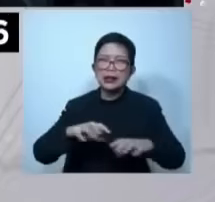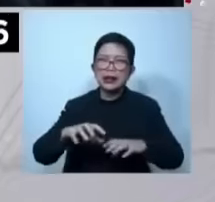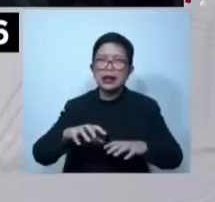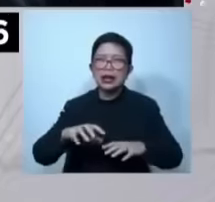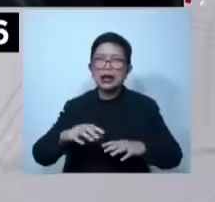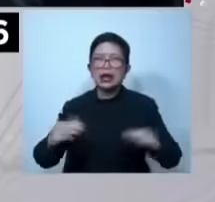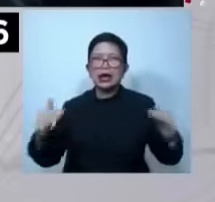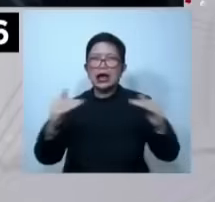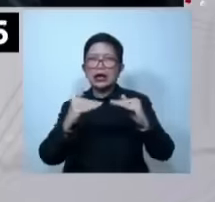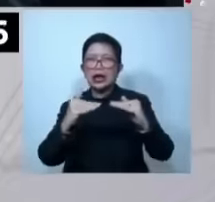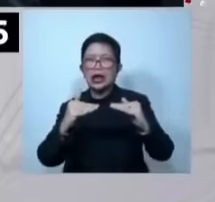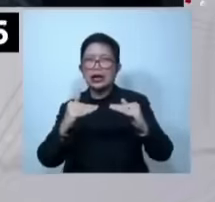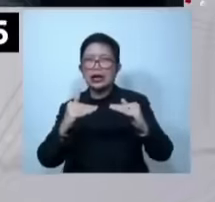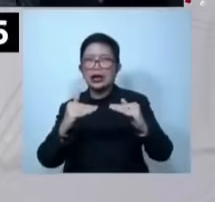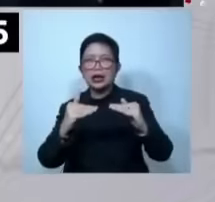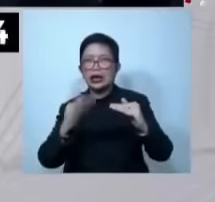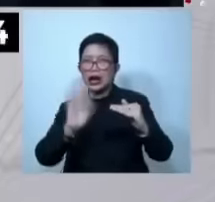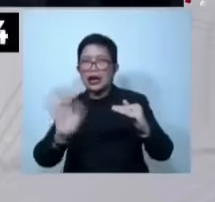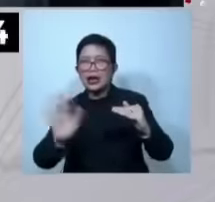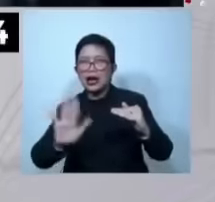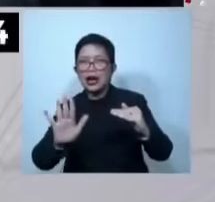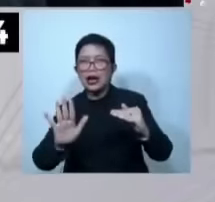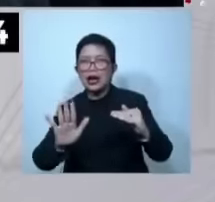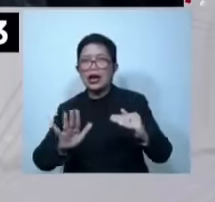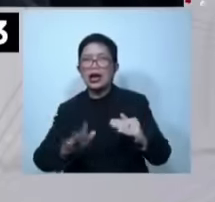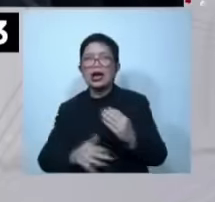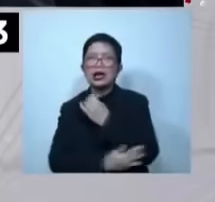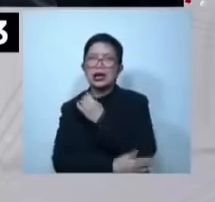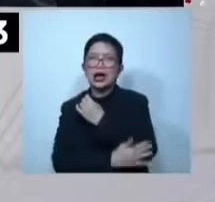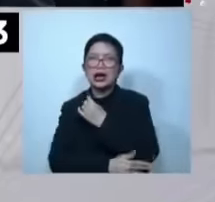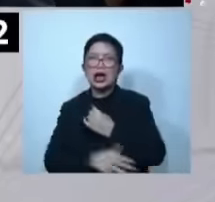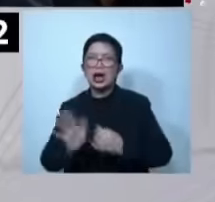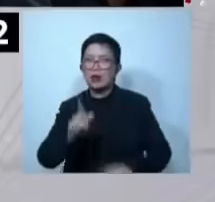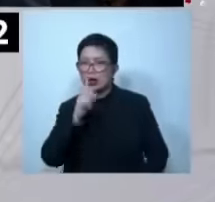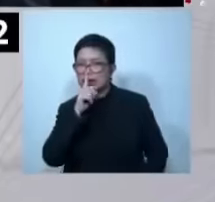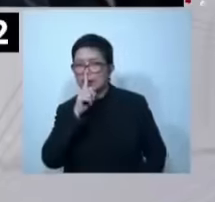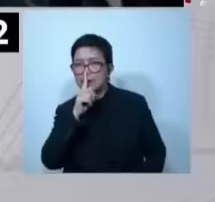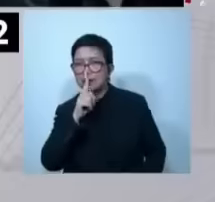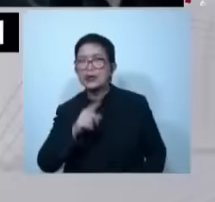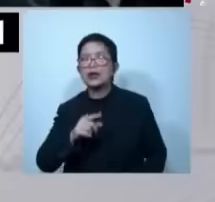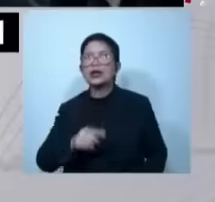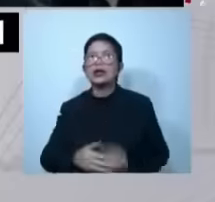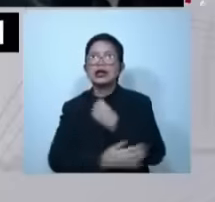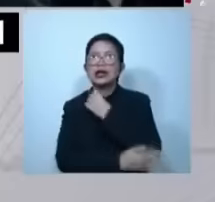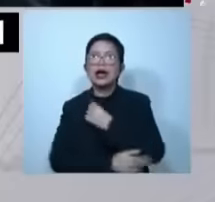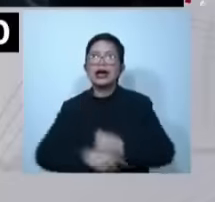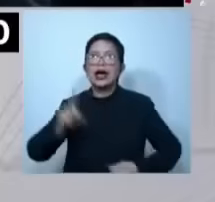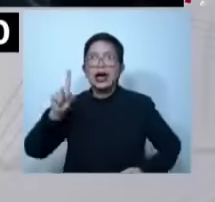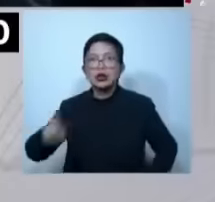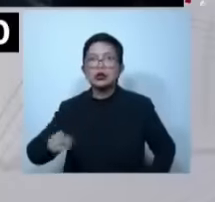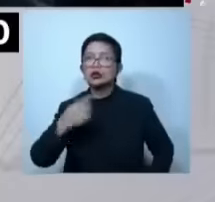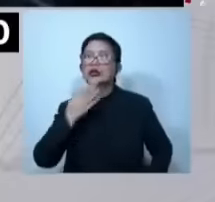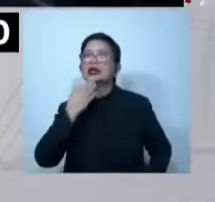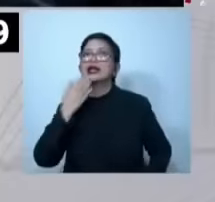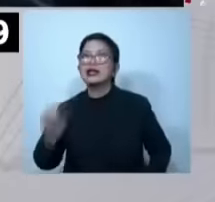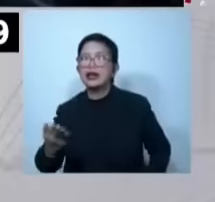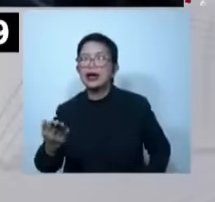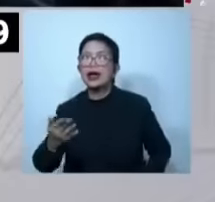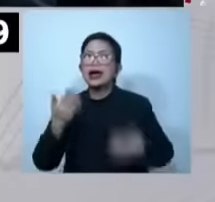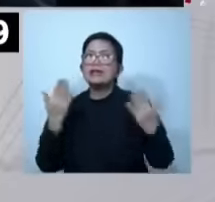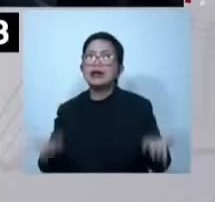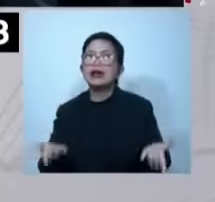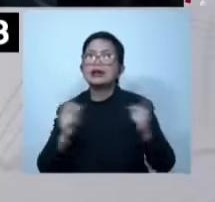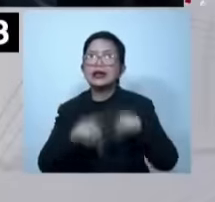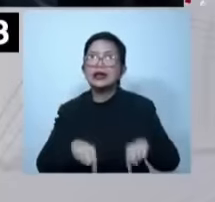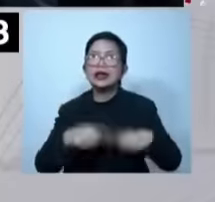maka negara tidak boleh diam dan mengatakan, ah itu kan proses hukum, tidak bisa. Justru negara harus mempertanyakan apa yang sesungguhnya terjadi. Dan itulah